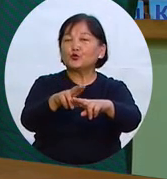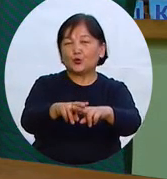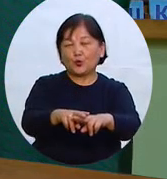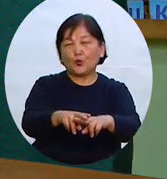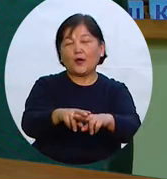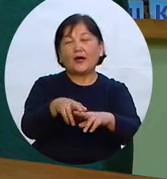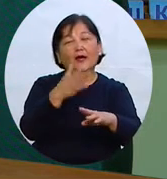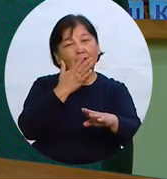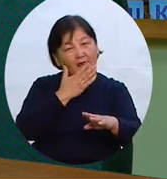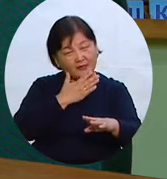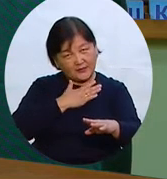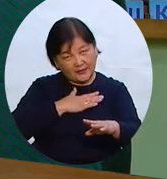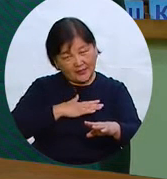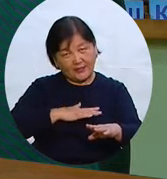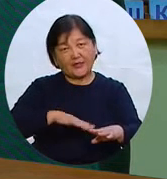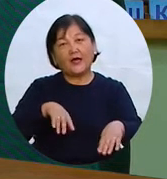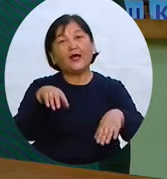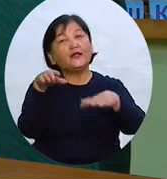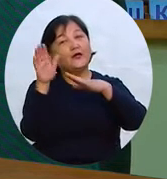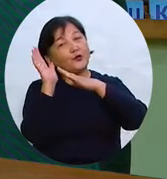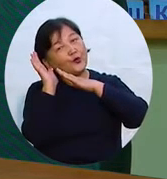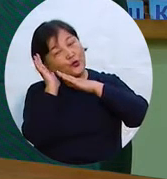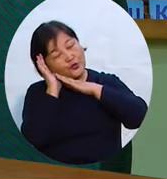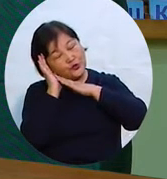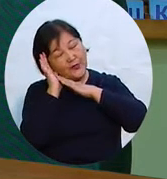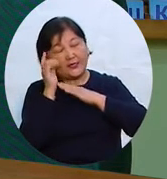хүмүүстүүдээ. Харж ингэж харж мэдрэлээ.